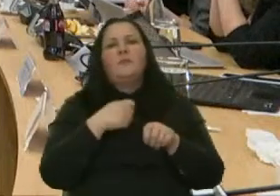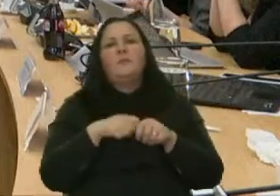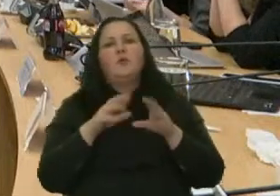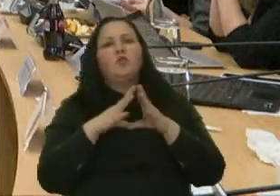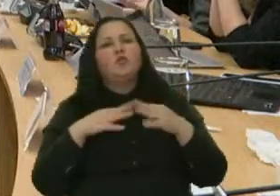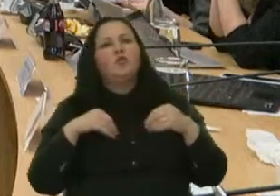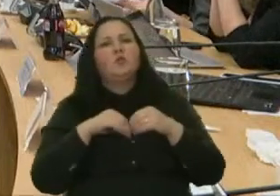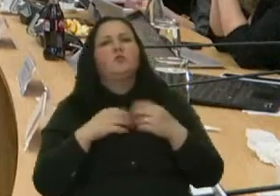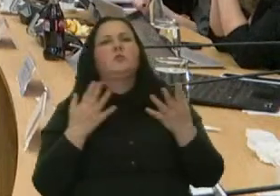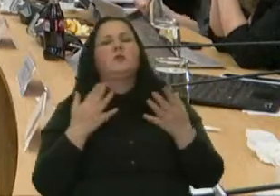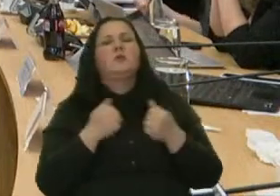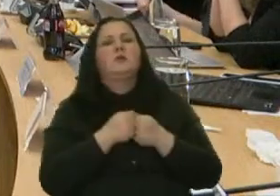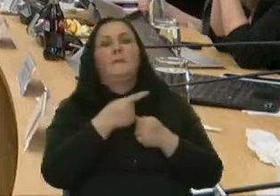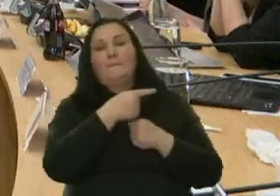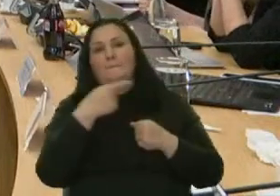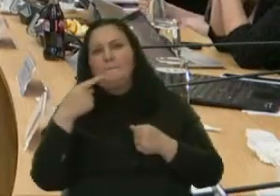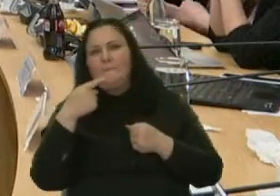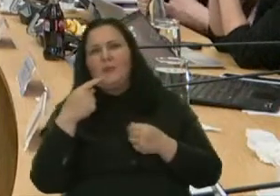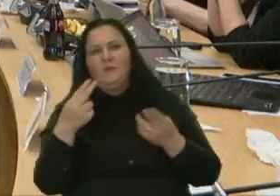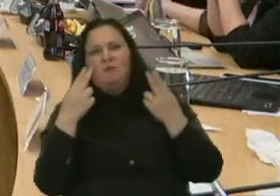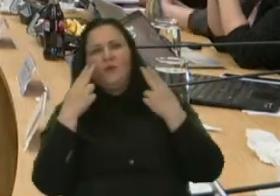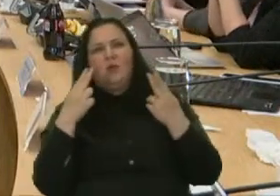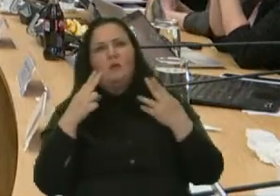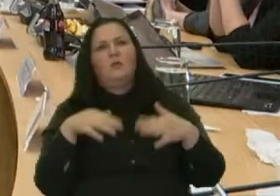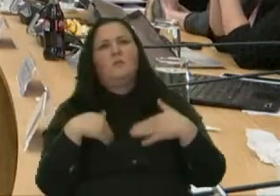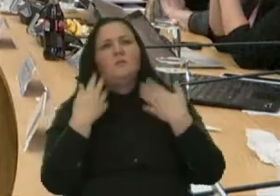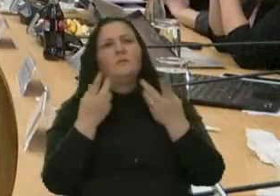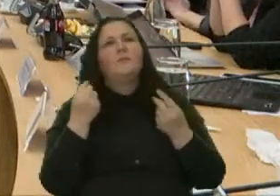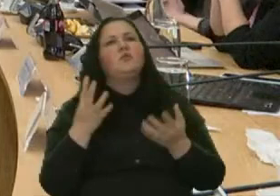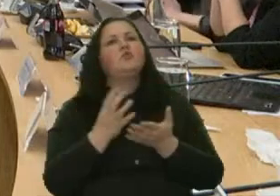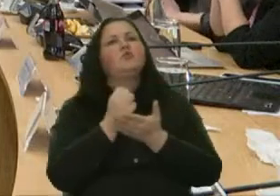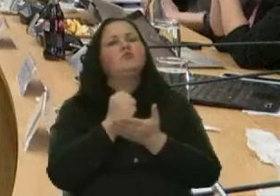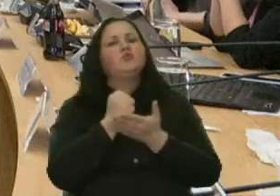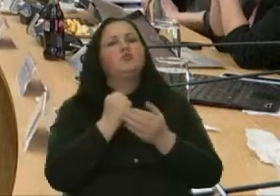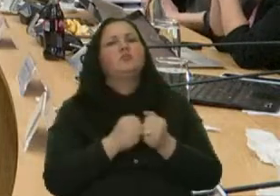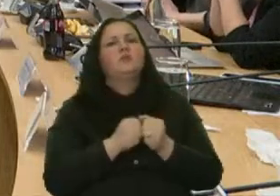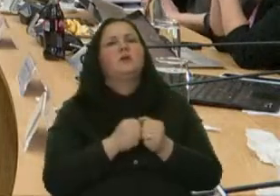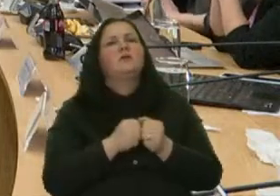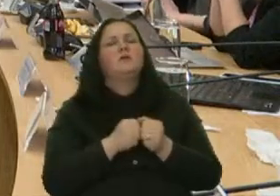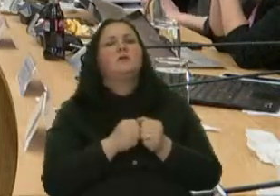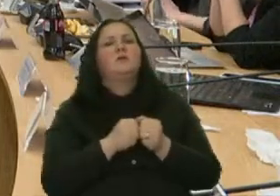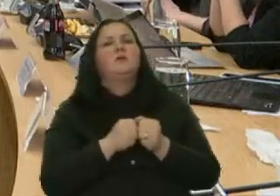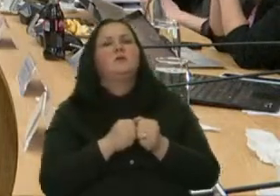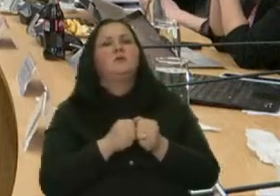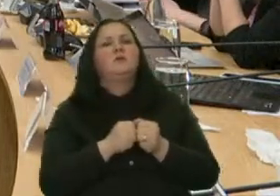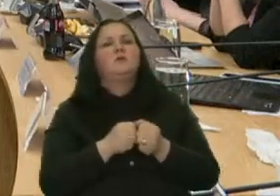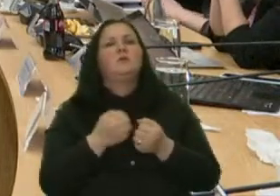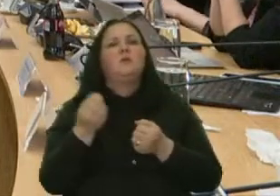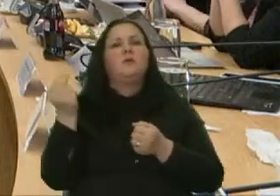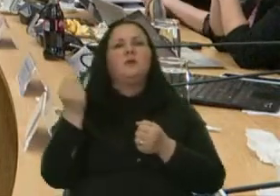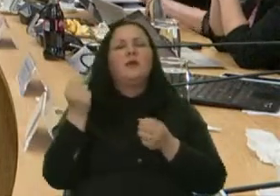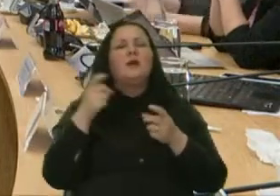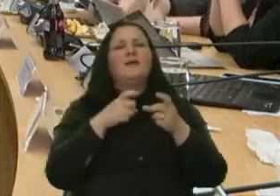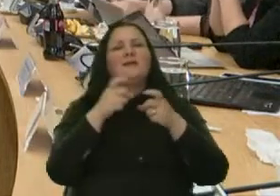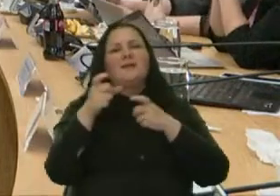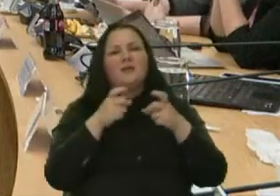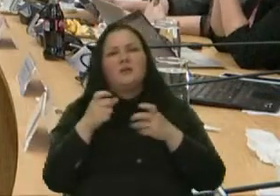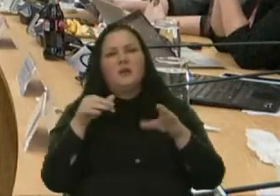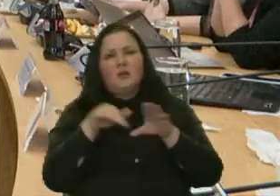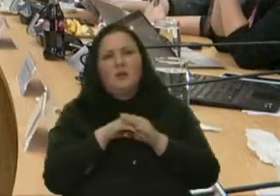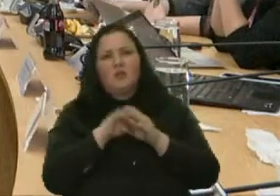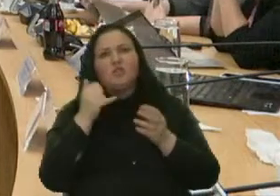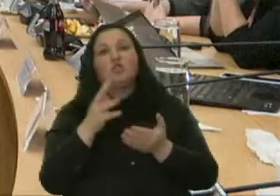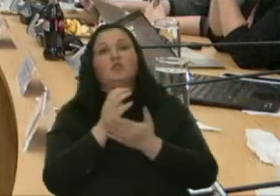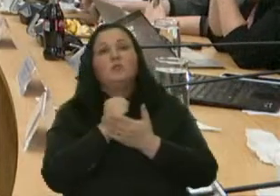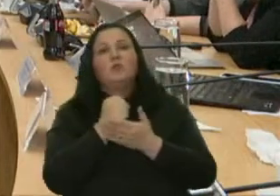sensul diminuării sumei alocate pentru sursa fonduri buget local cu 1500000 la creditul de angajament și creditul